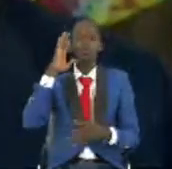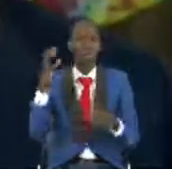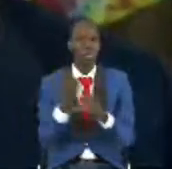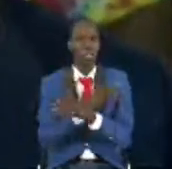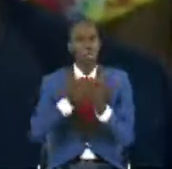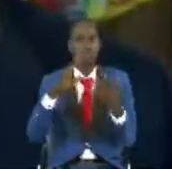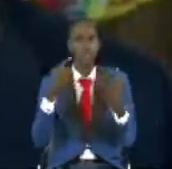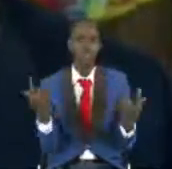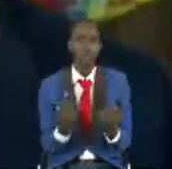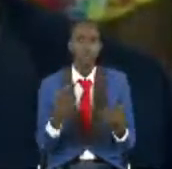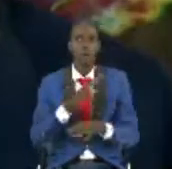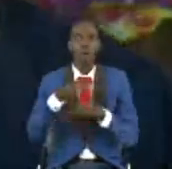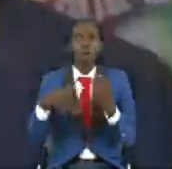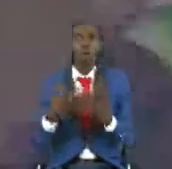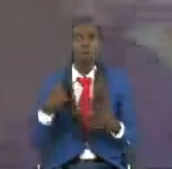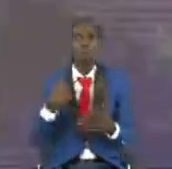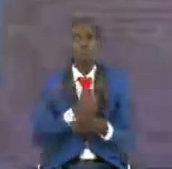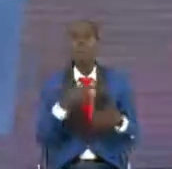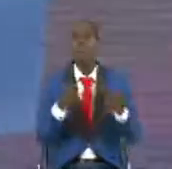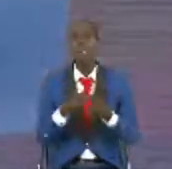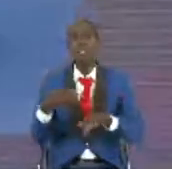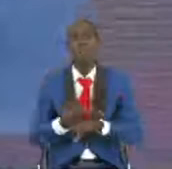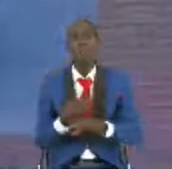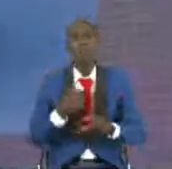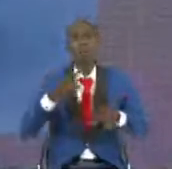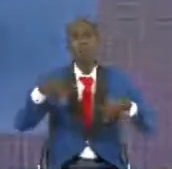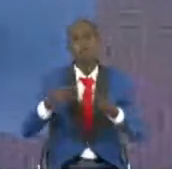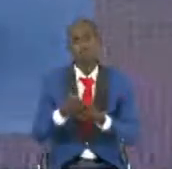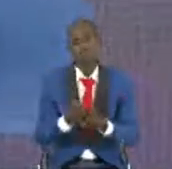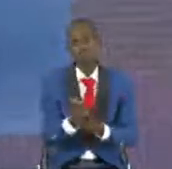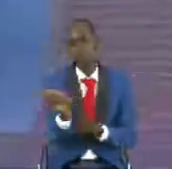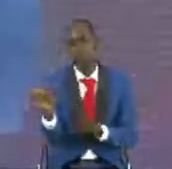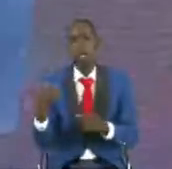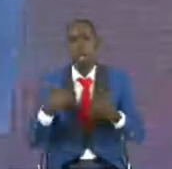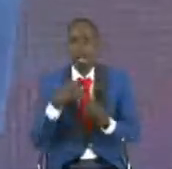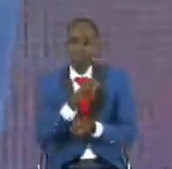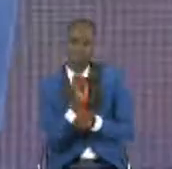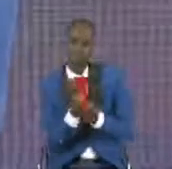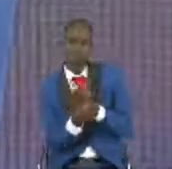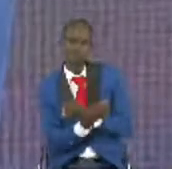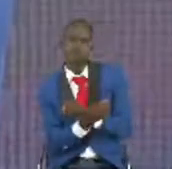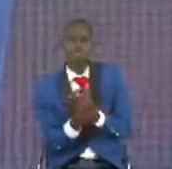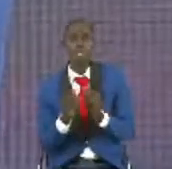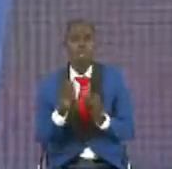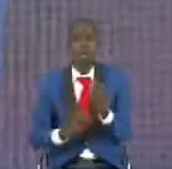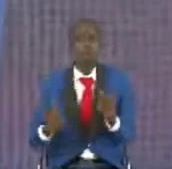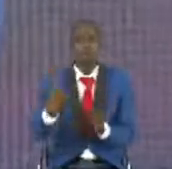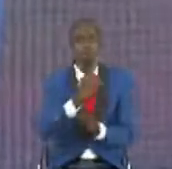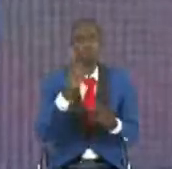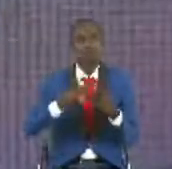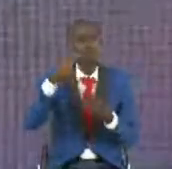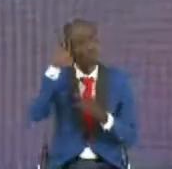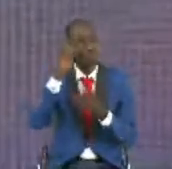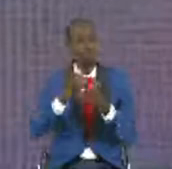péchés. » Nous étions tous errants comme des brebis. Chacun suivait sa propre voie. Et l'Éternel